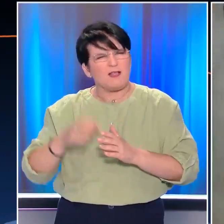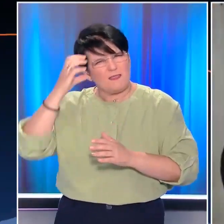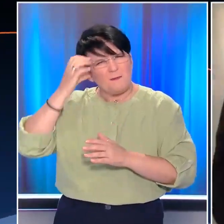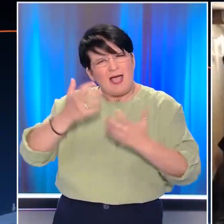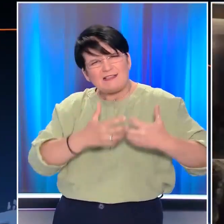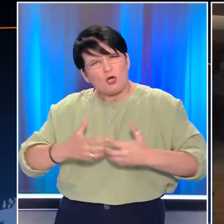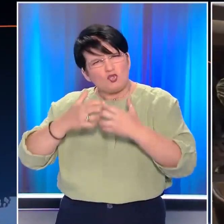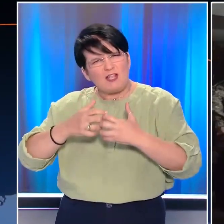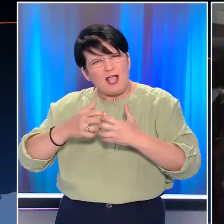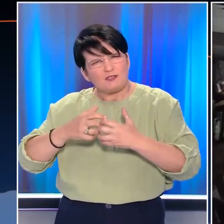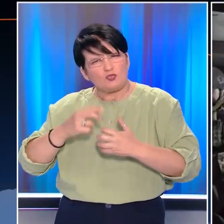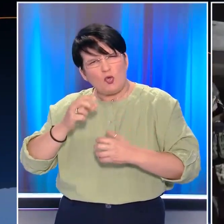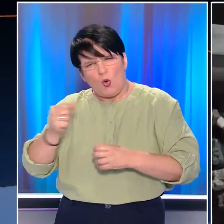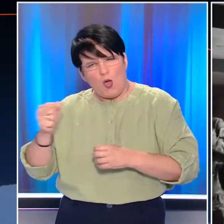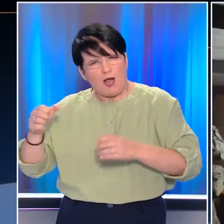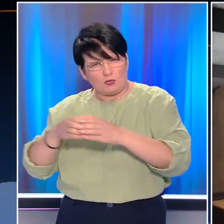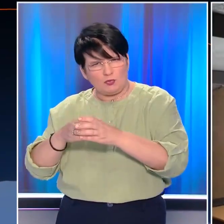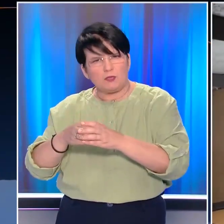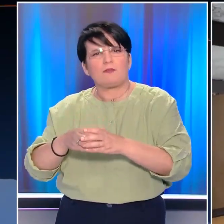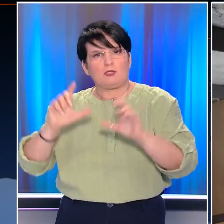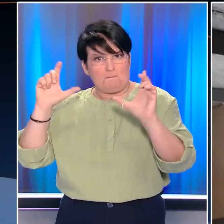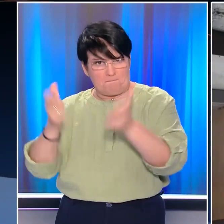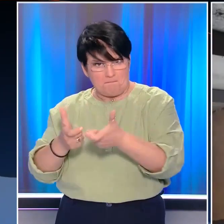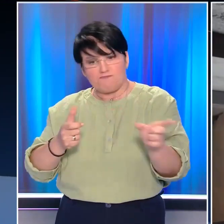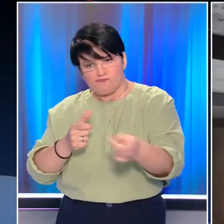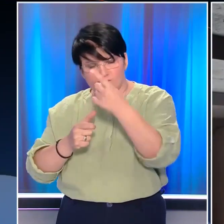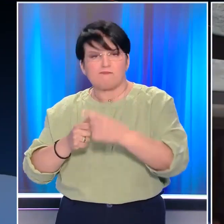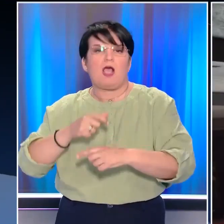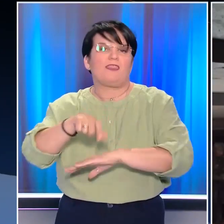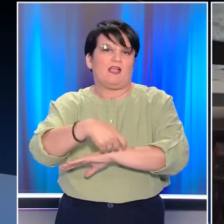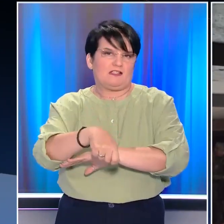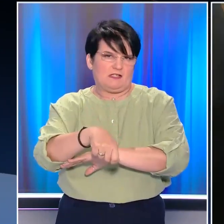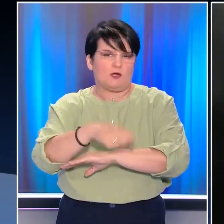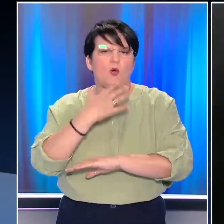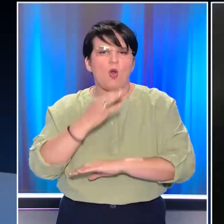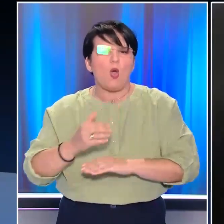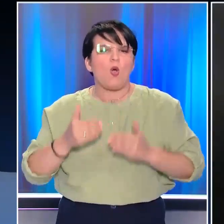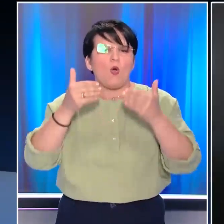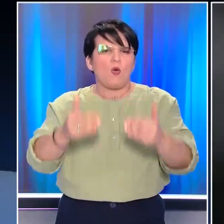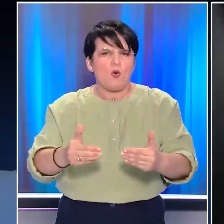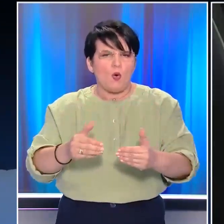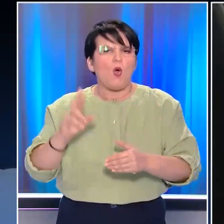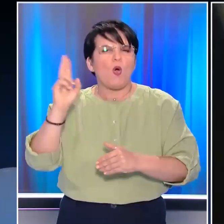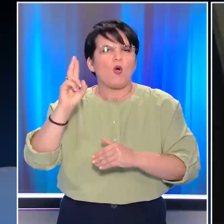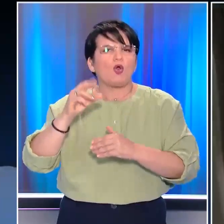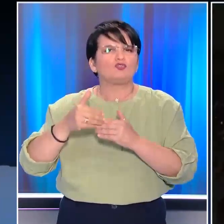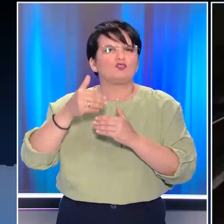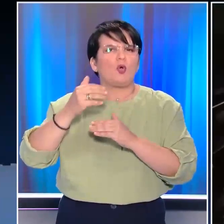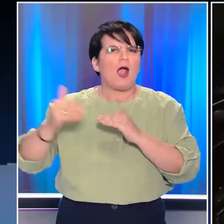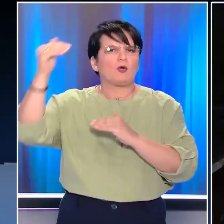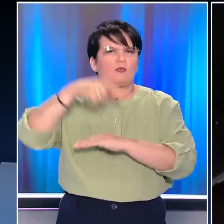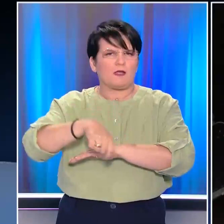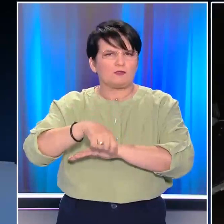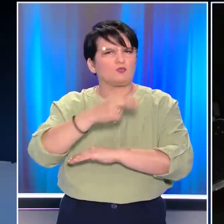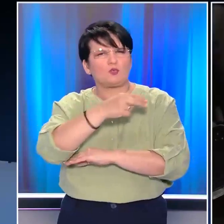εχμαλωτίστηκαν από το ρωσικό στρατό θα οδηγηθούν στο δικαστήριο. Δήλωση που έρχεται μια μέρα μετά την αναβολή αναβολή της απόφασης του Ρωσικού Ανώτατου Δικαστηρίου για